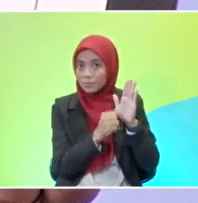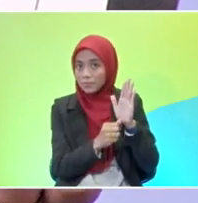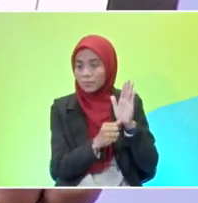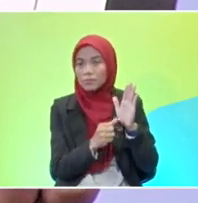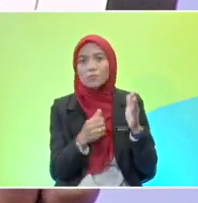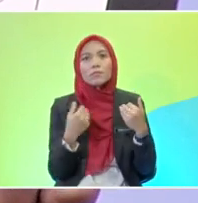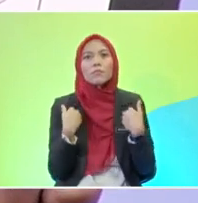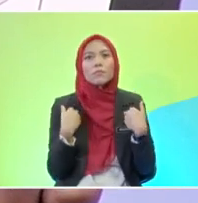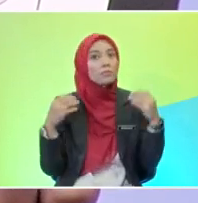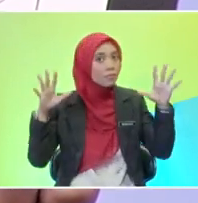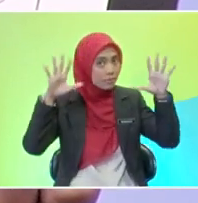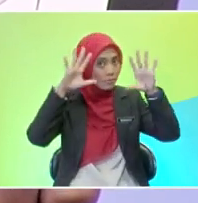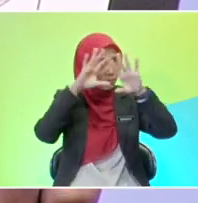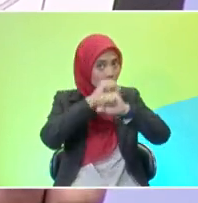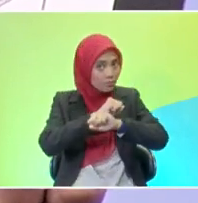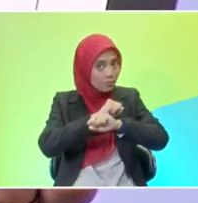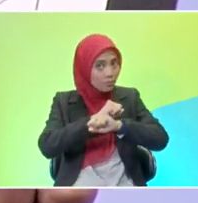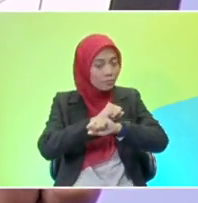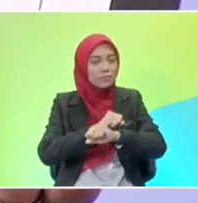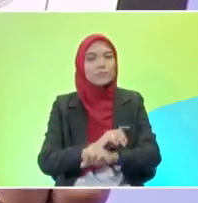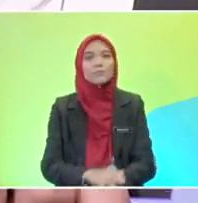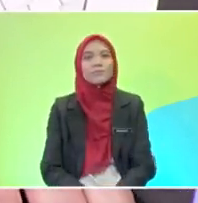yang cerah dan juga yang sederhana